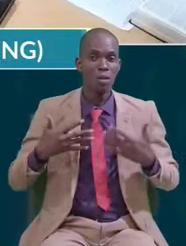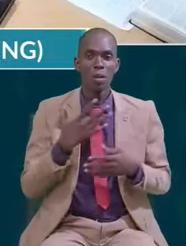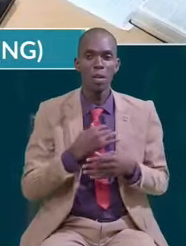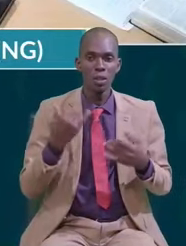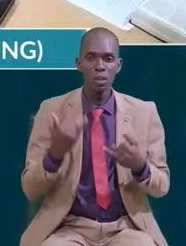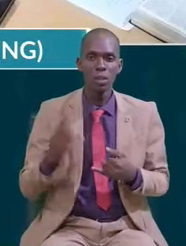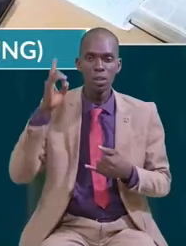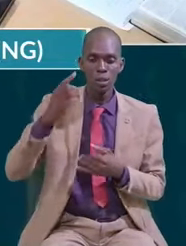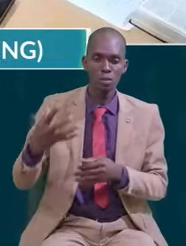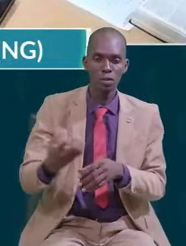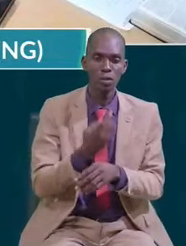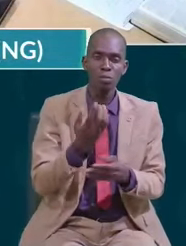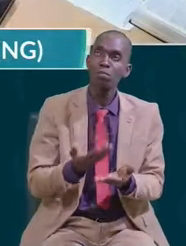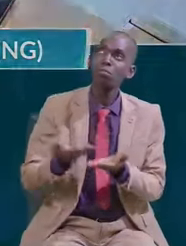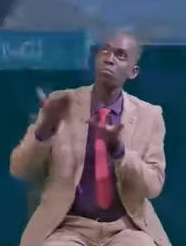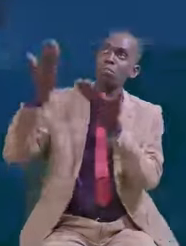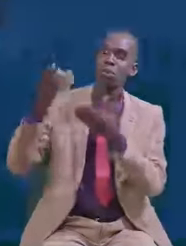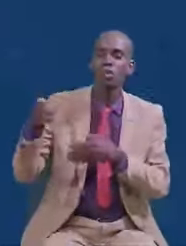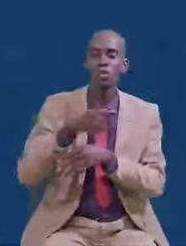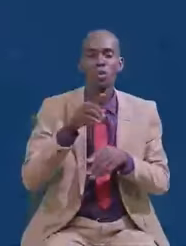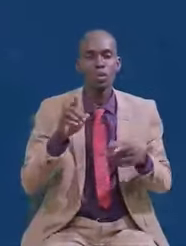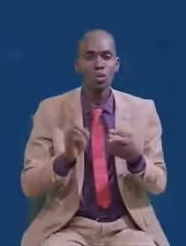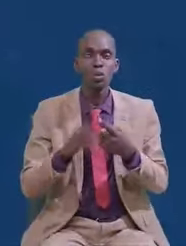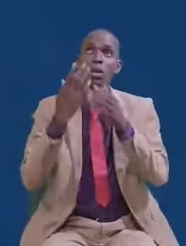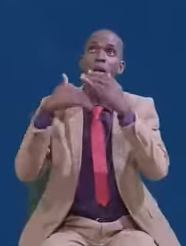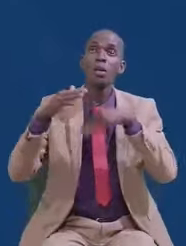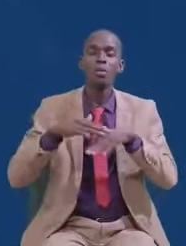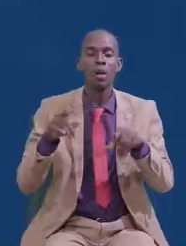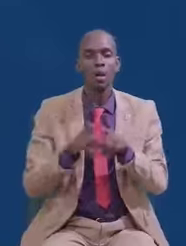Il vous présente au ciel comme étant la lumière du monde.